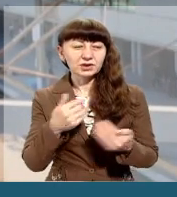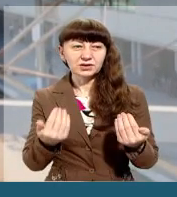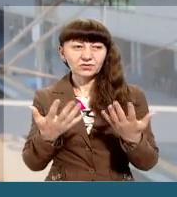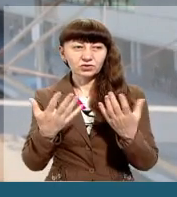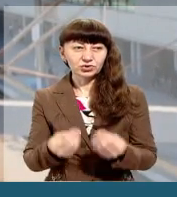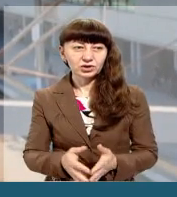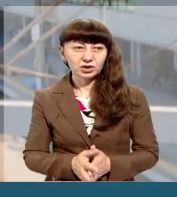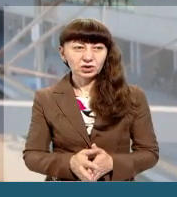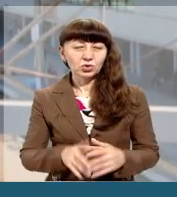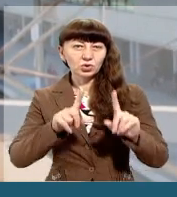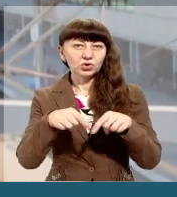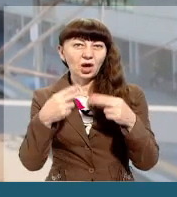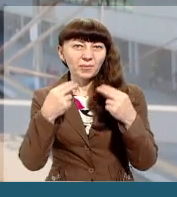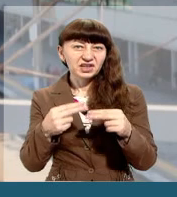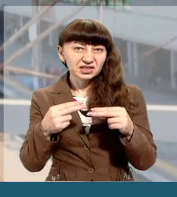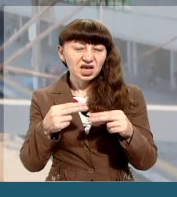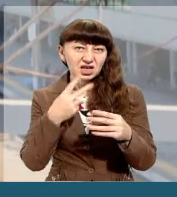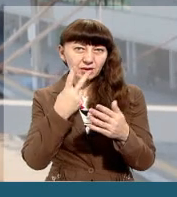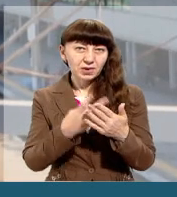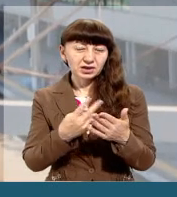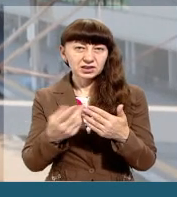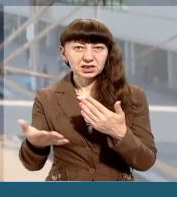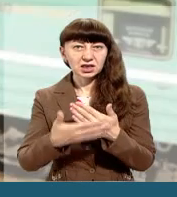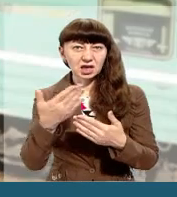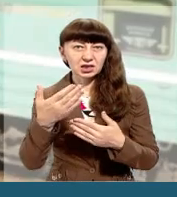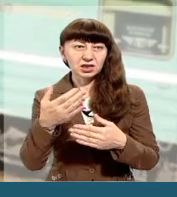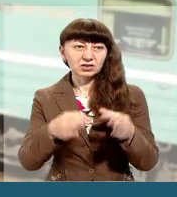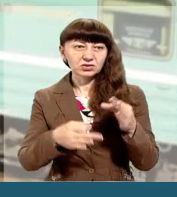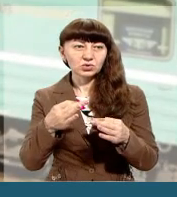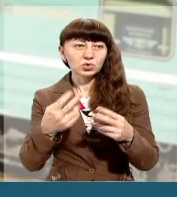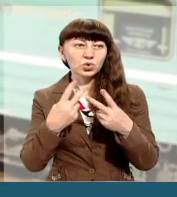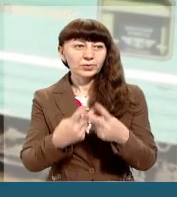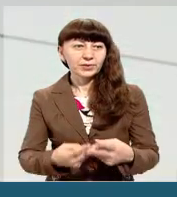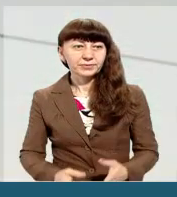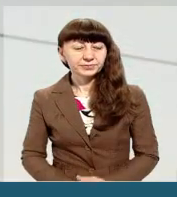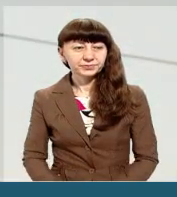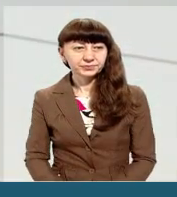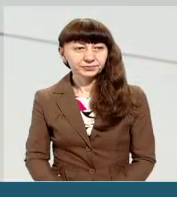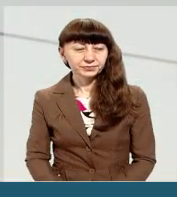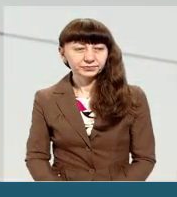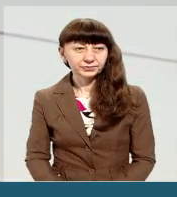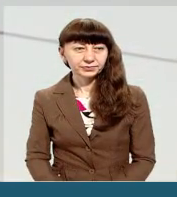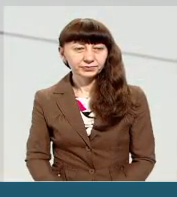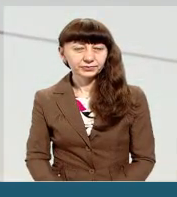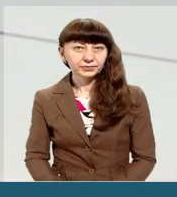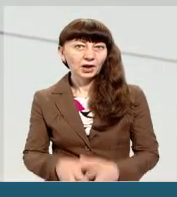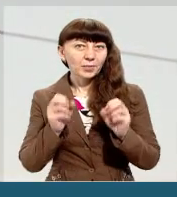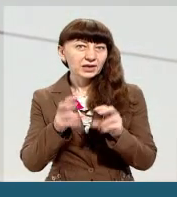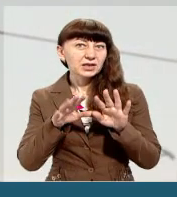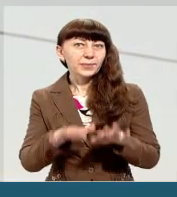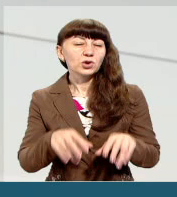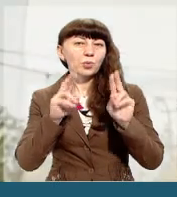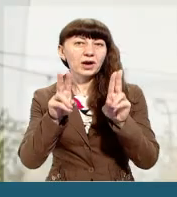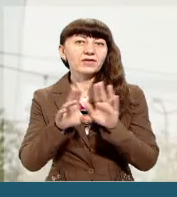время он дал признательные показания и отбывает наказание. Железнодорожные пути – одно из самых опасных мест, но